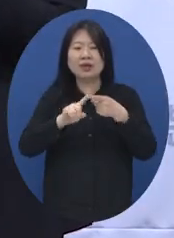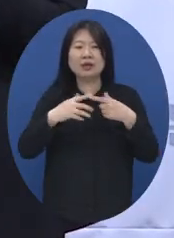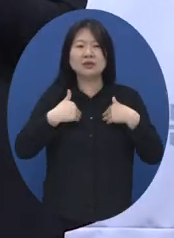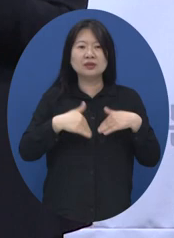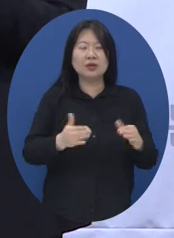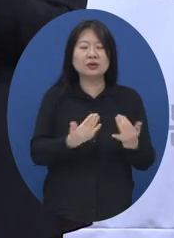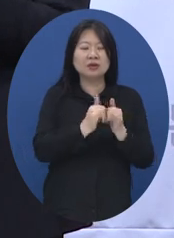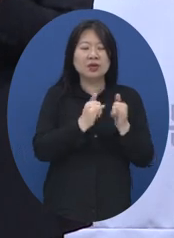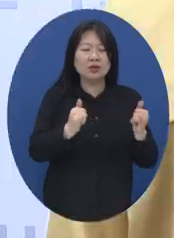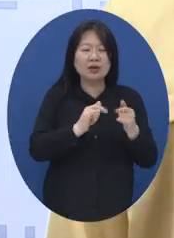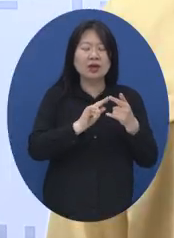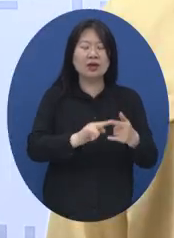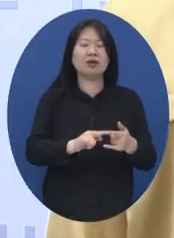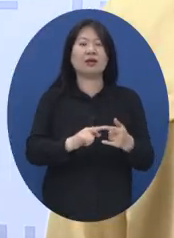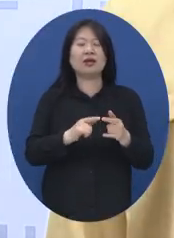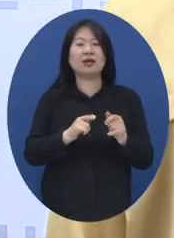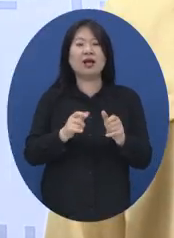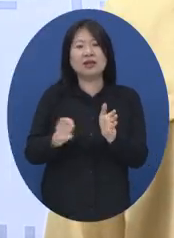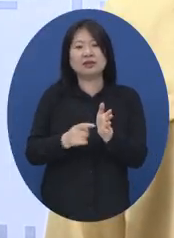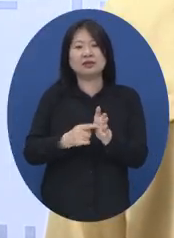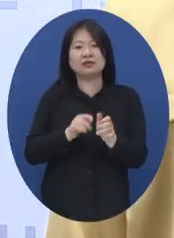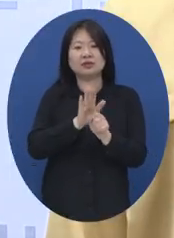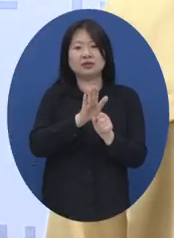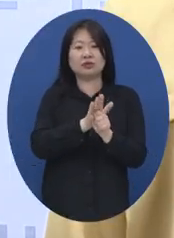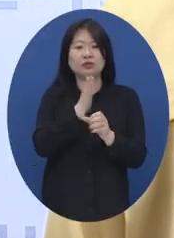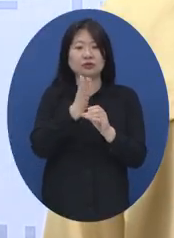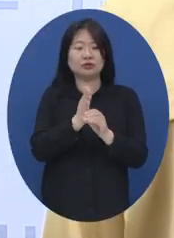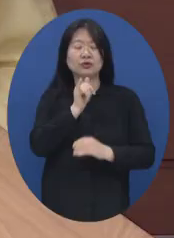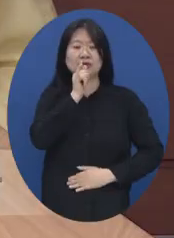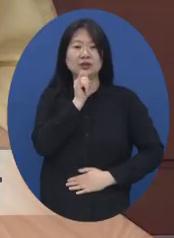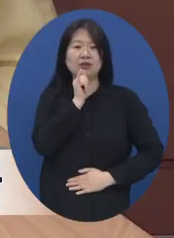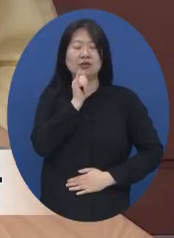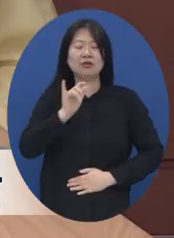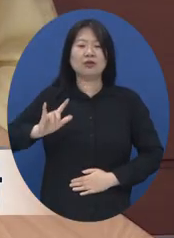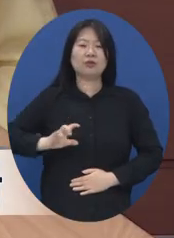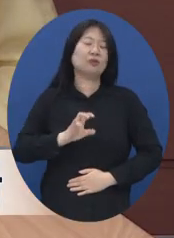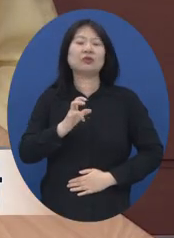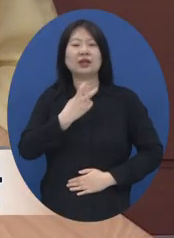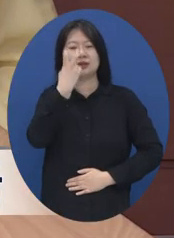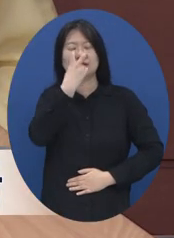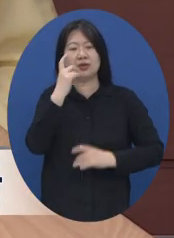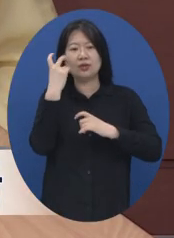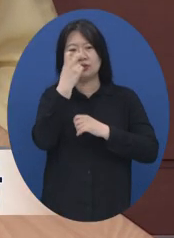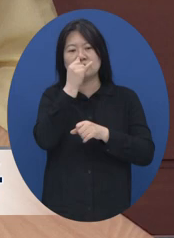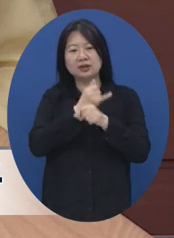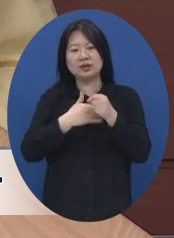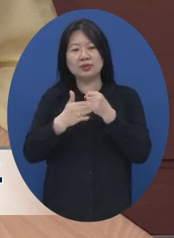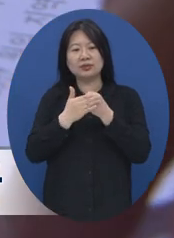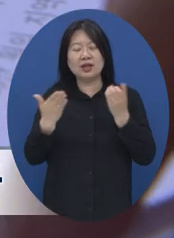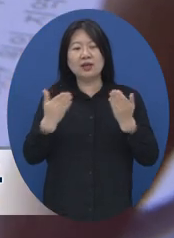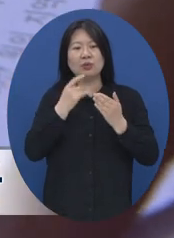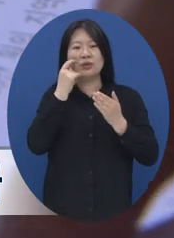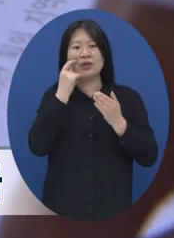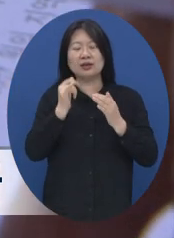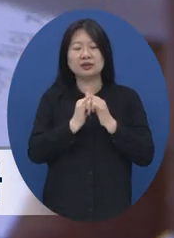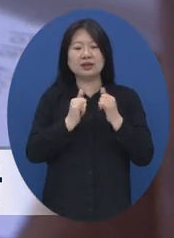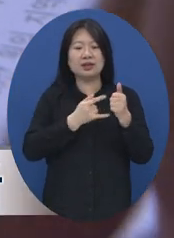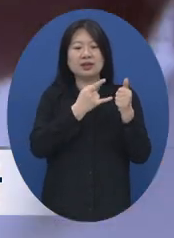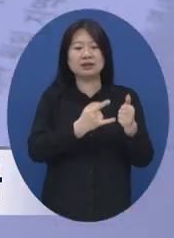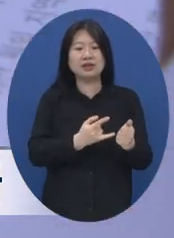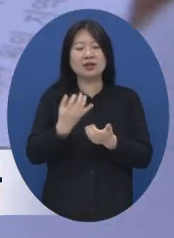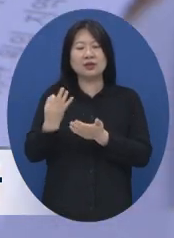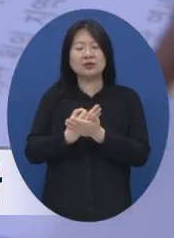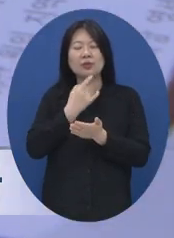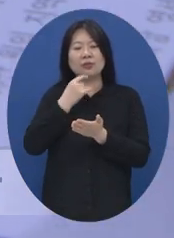취약 노동자와 영세 사업자를 위한 긴급 지원에 나섰습니다. 코로나19 진단검사를 받느라 일을 못하는 취약